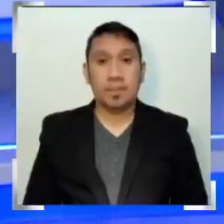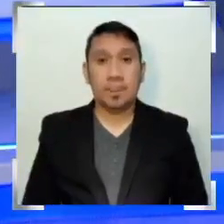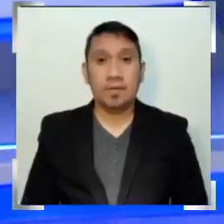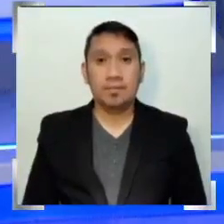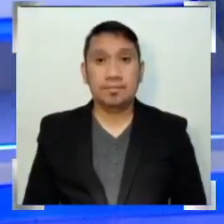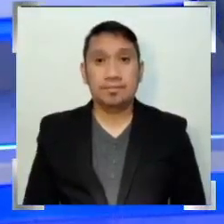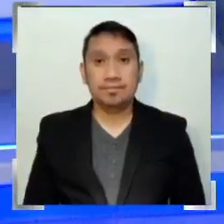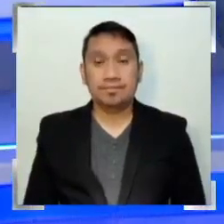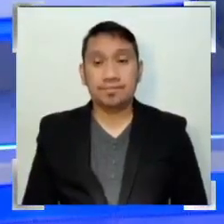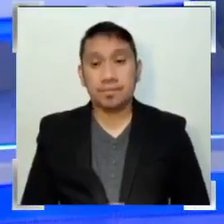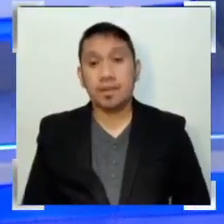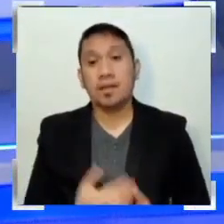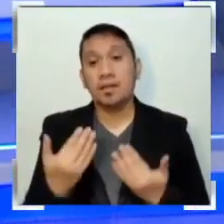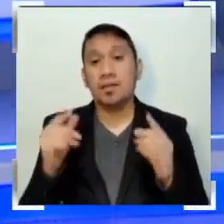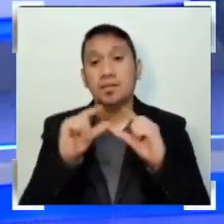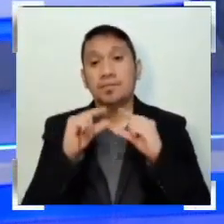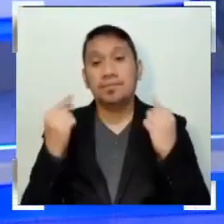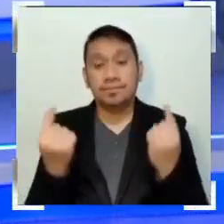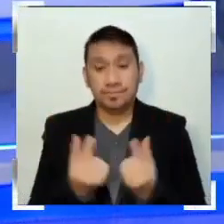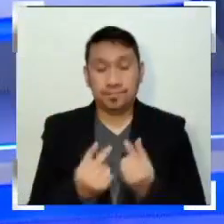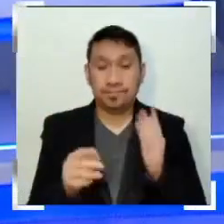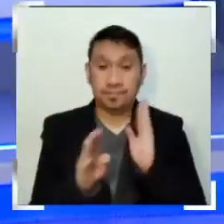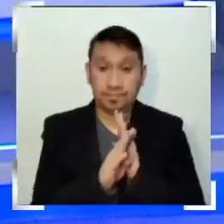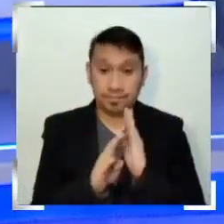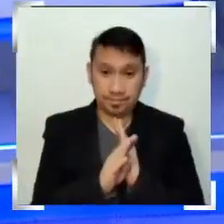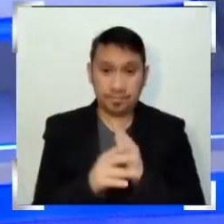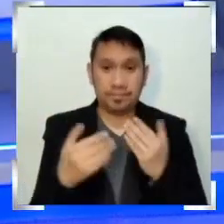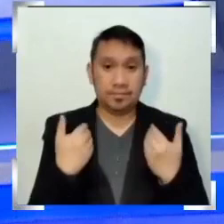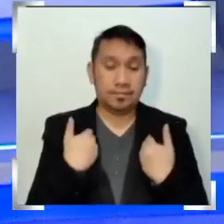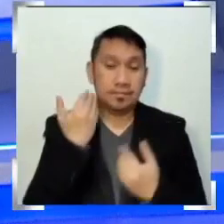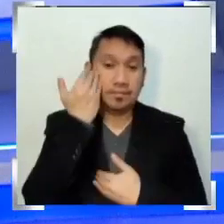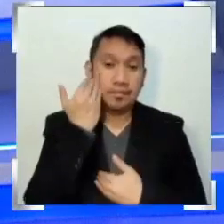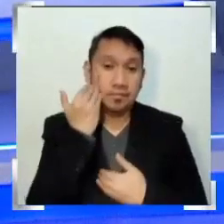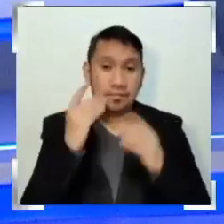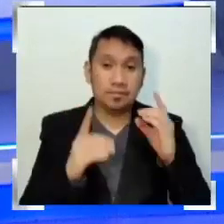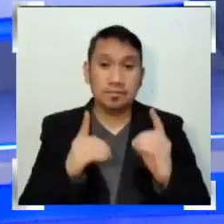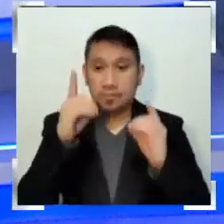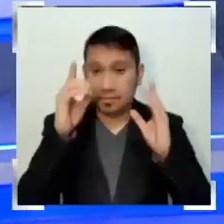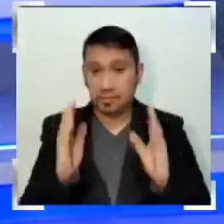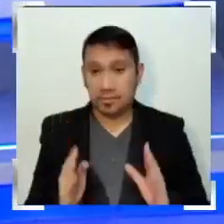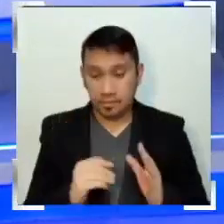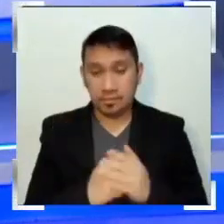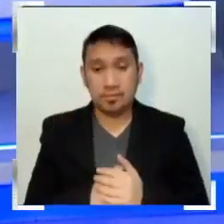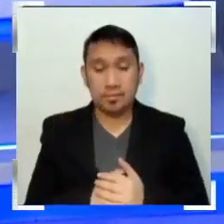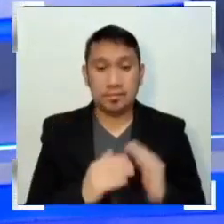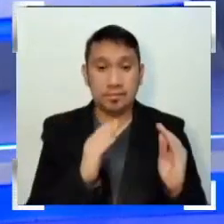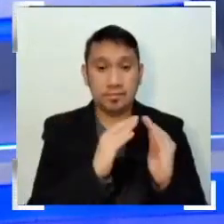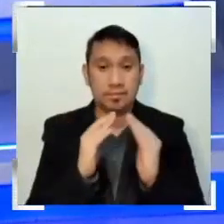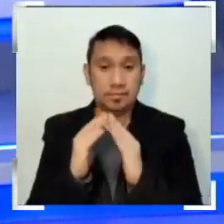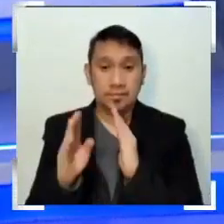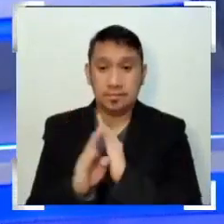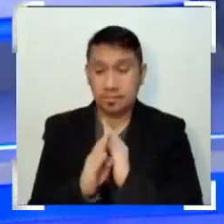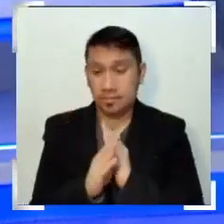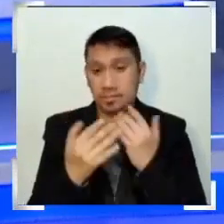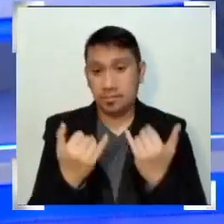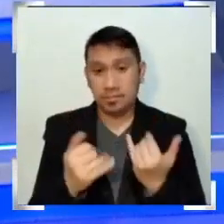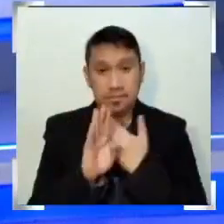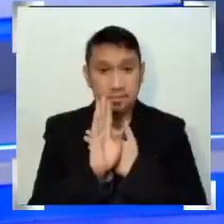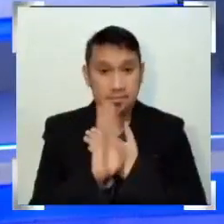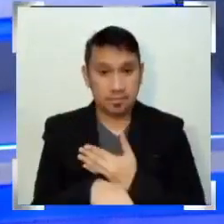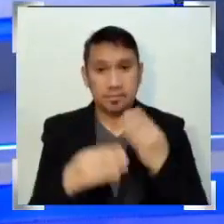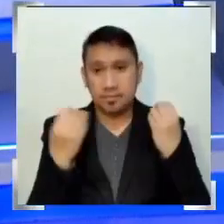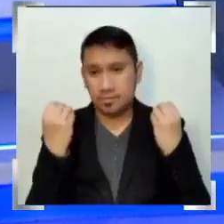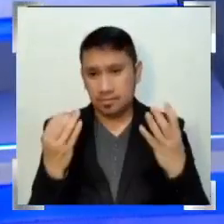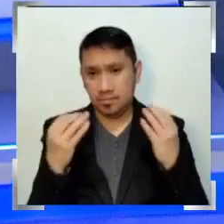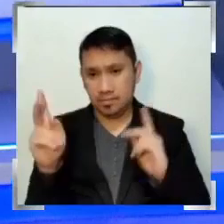Pinumpirma ng isang grupo ng bus operator na may kakulangan sa driver na mga pumapasadang city bus. Balik normal pa naman ngayon ang dami ng mga pasahero